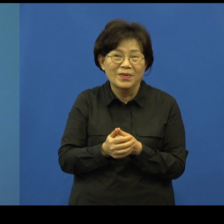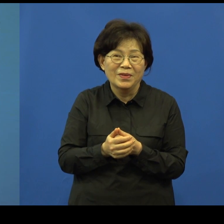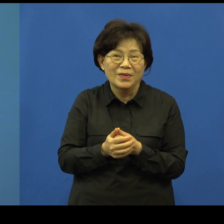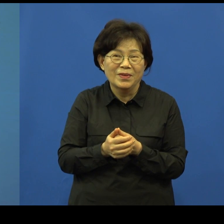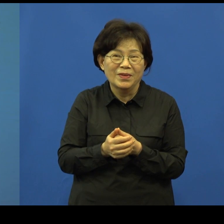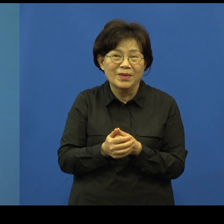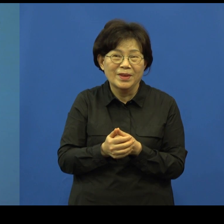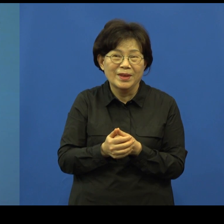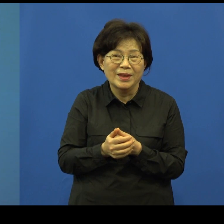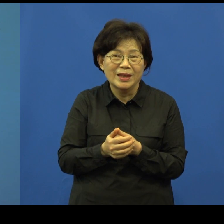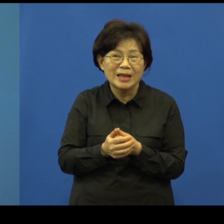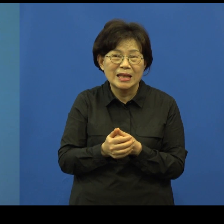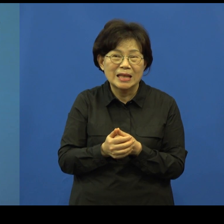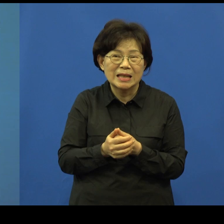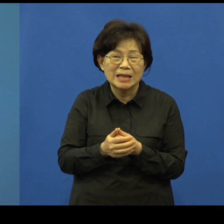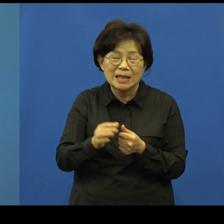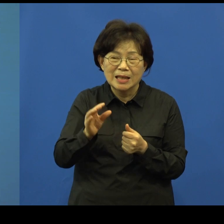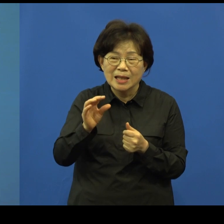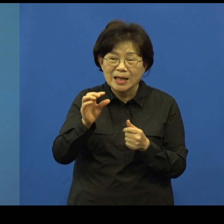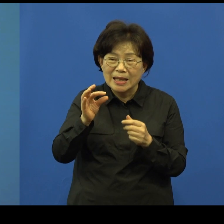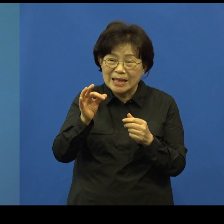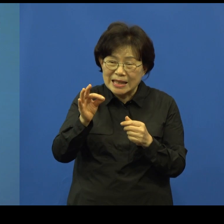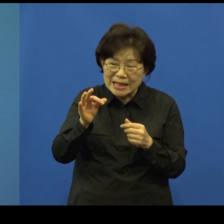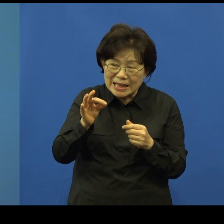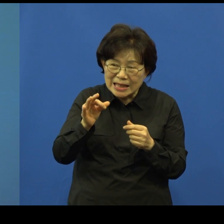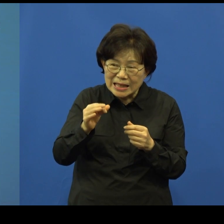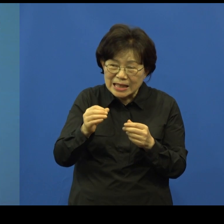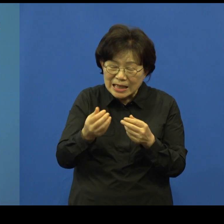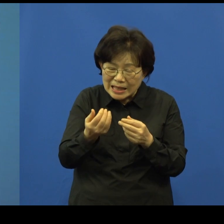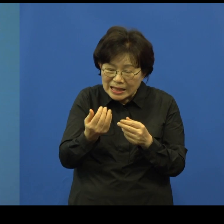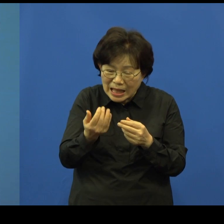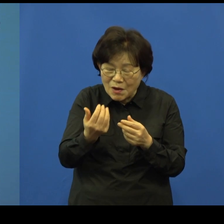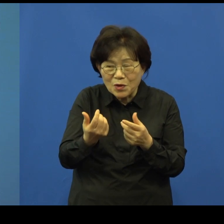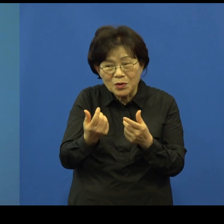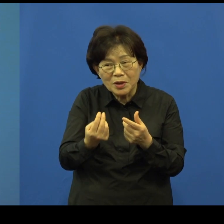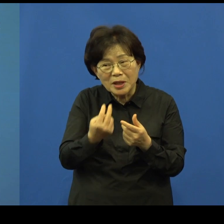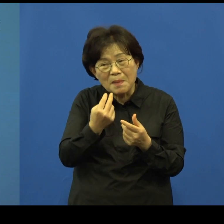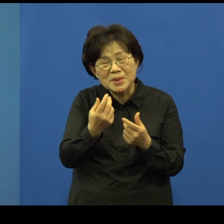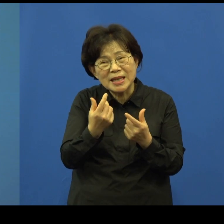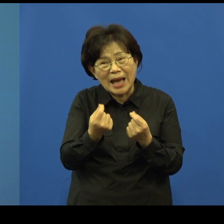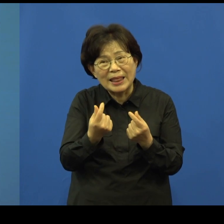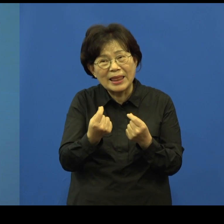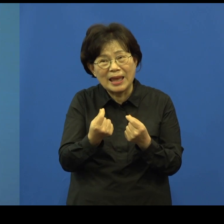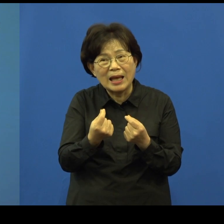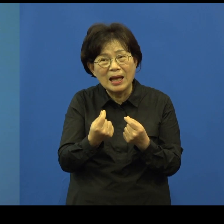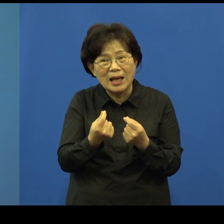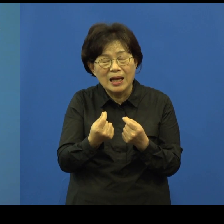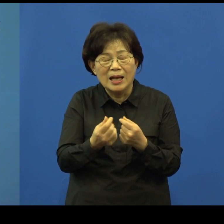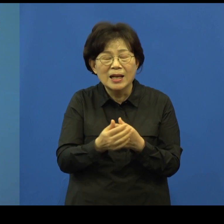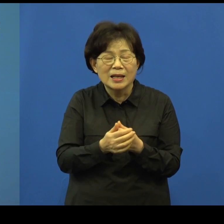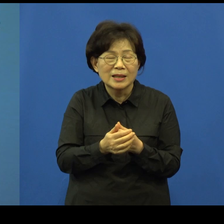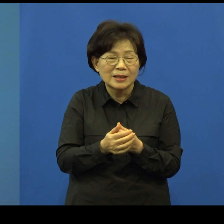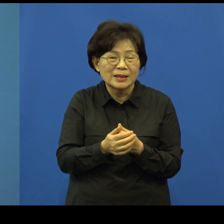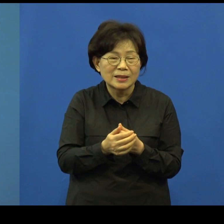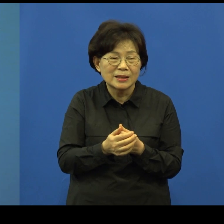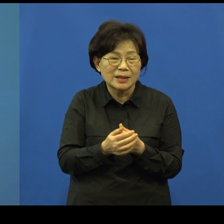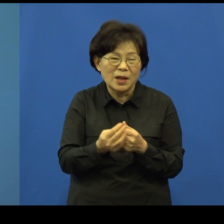막 그냥 아마 막 이런 무슨 태우는 냄새 같아요. 막 그냥 막 이게 막 정신이 없는